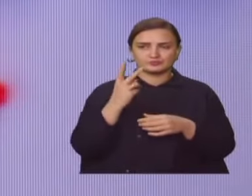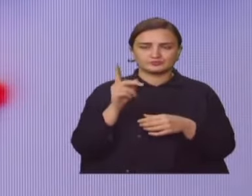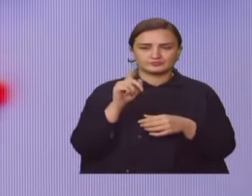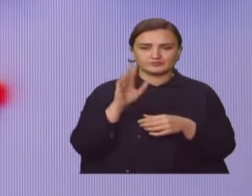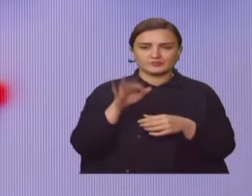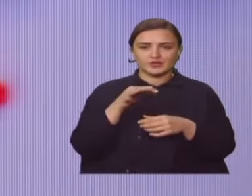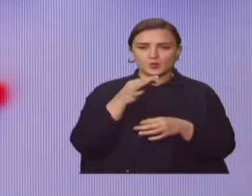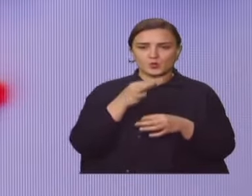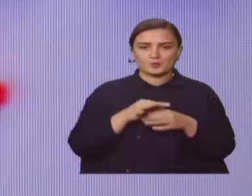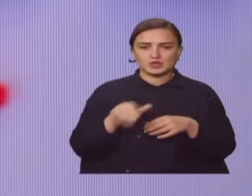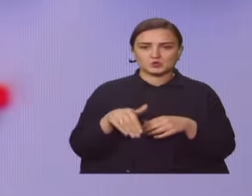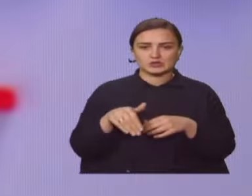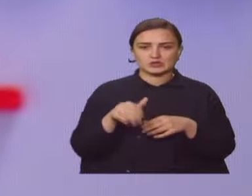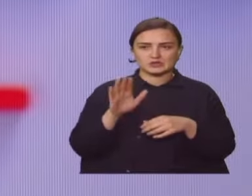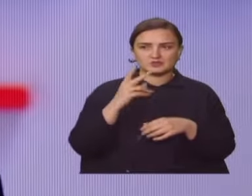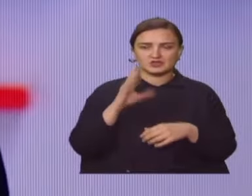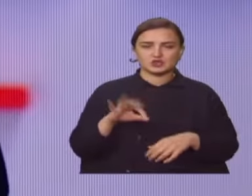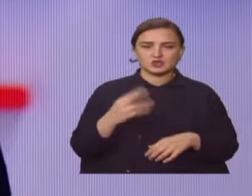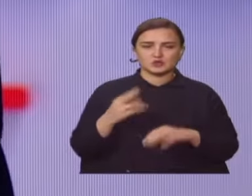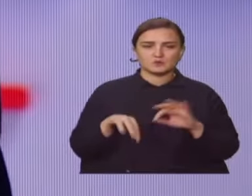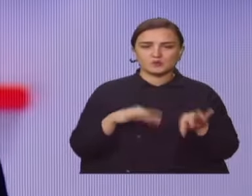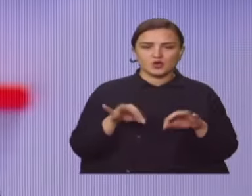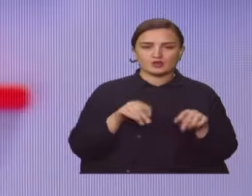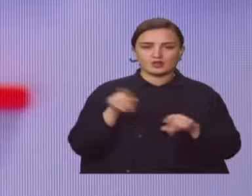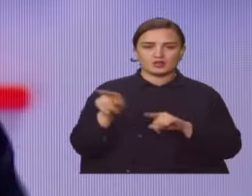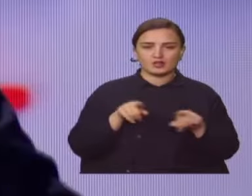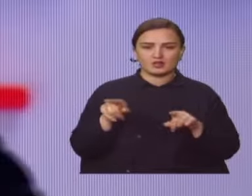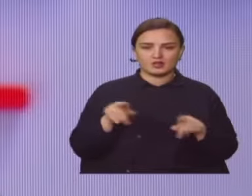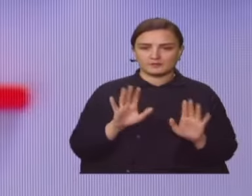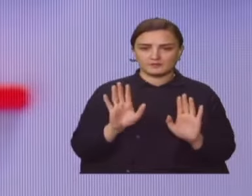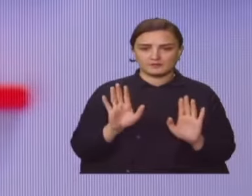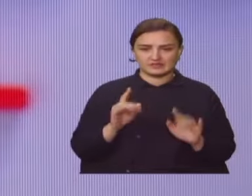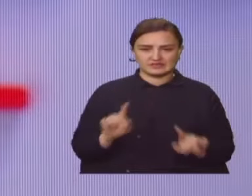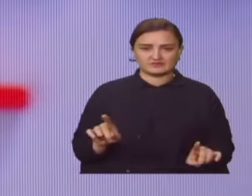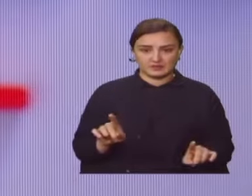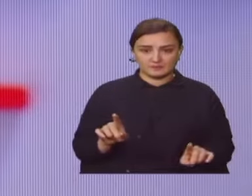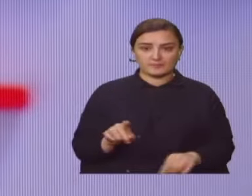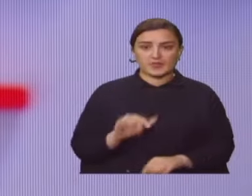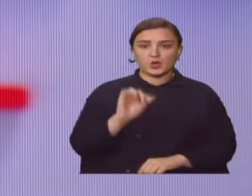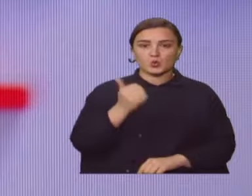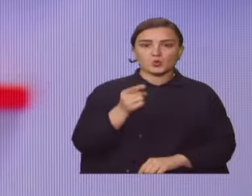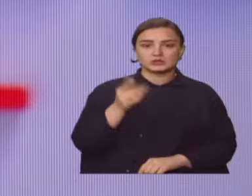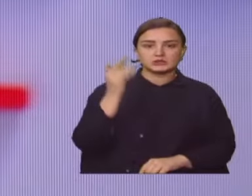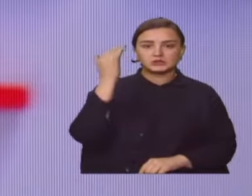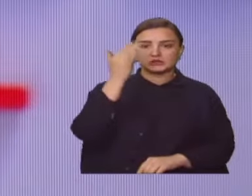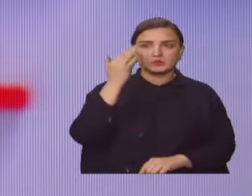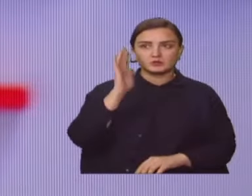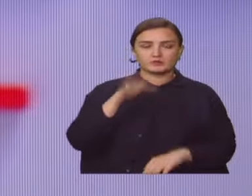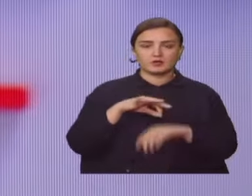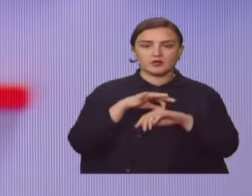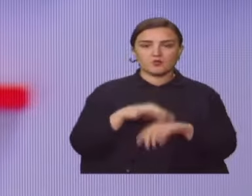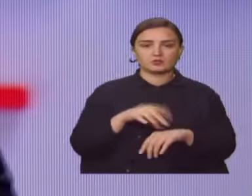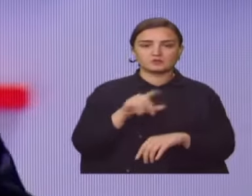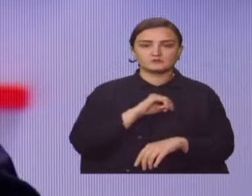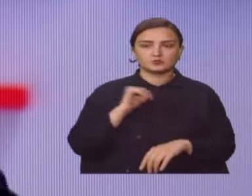ხო, პასუხისგებლობა რაღაც თითქოს ამ სოციალურ პროექტებზე და ასე შემდეგ სხვანაირად დგას. როგორ წარმოგიდგენიათ ამის განხორციელება, რაც